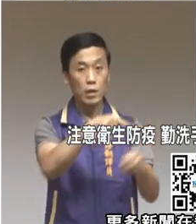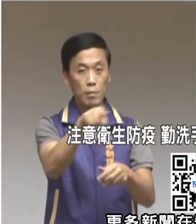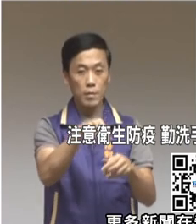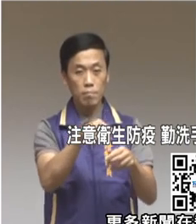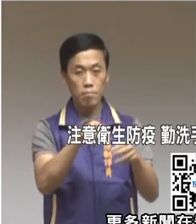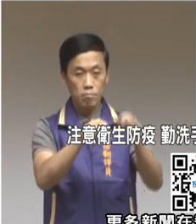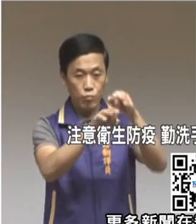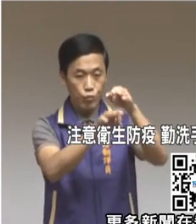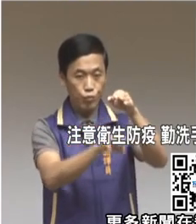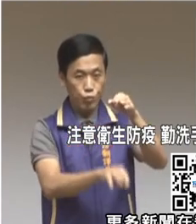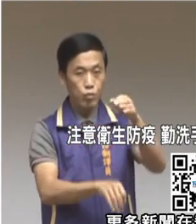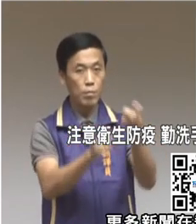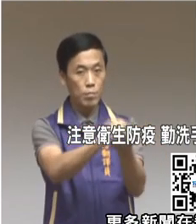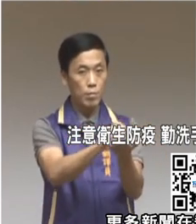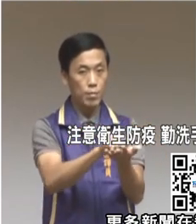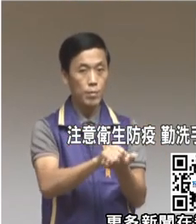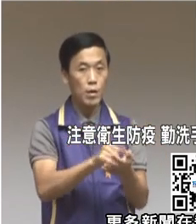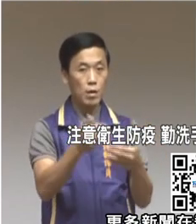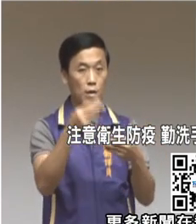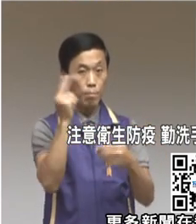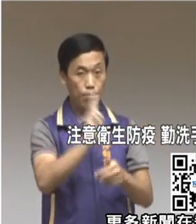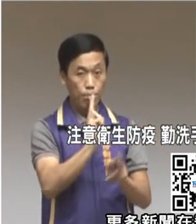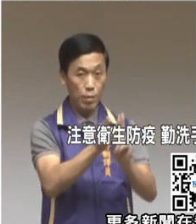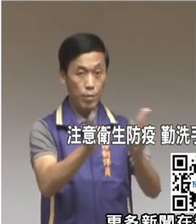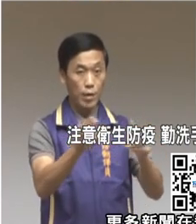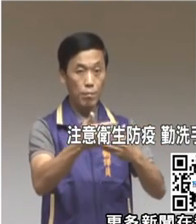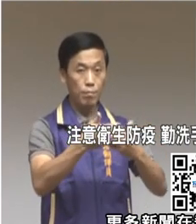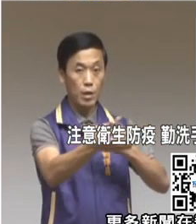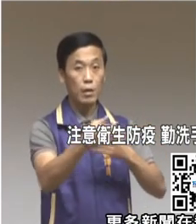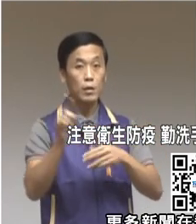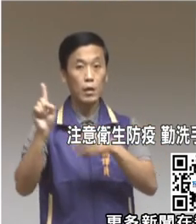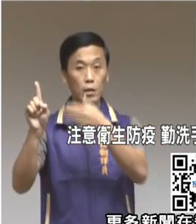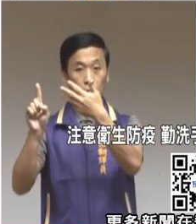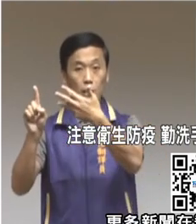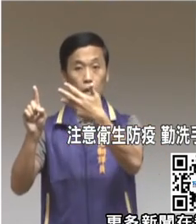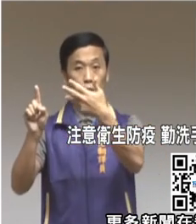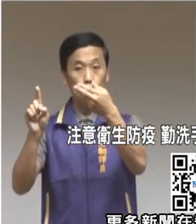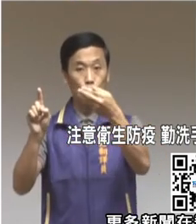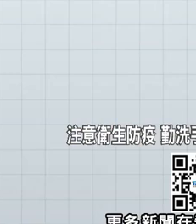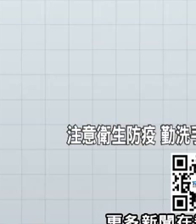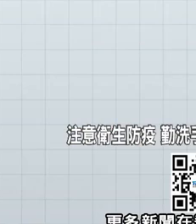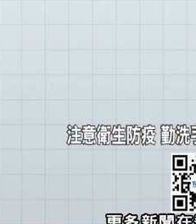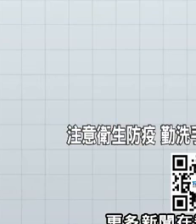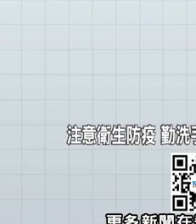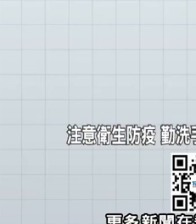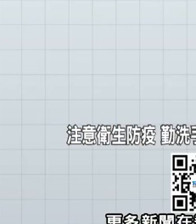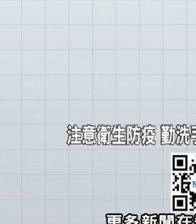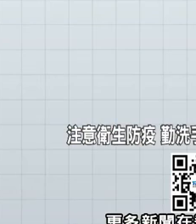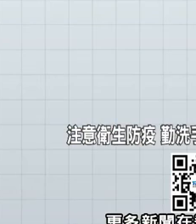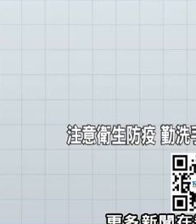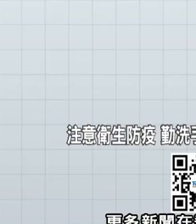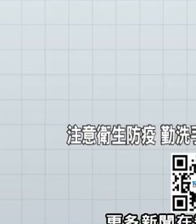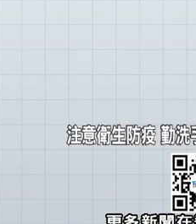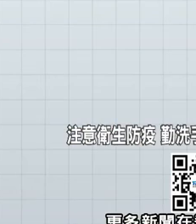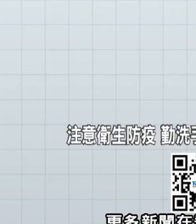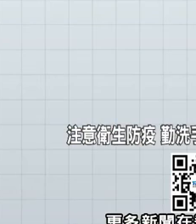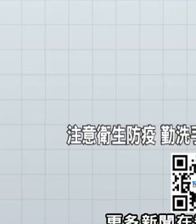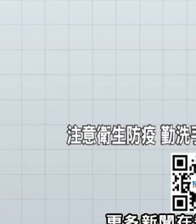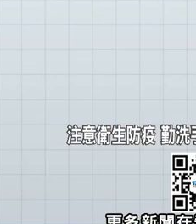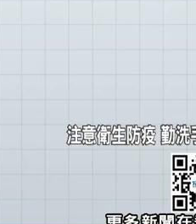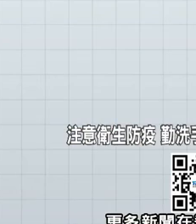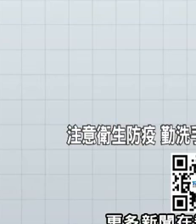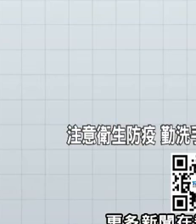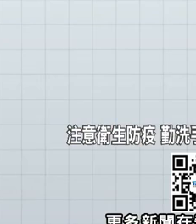列采检隔离。目前就只有这位18986是有确诊的情形。 原来最早住在旗津的